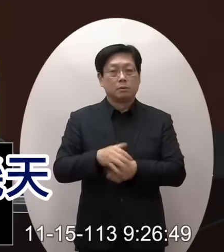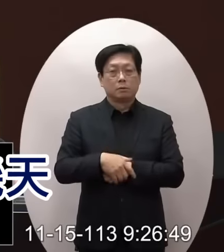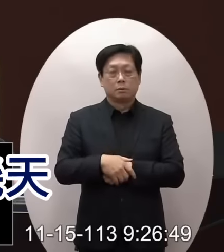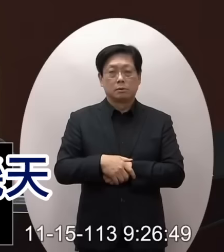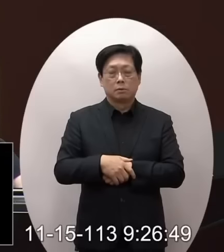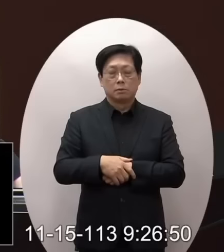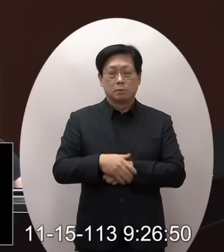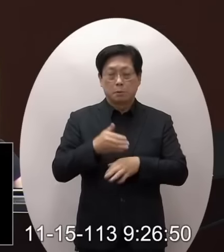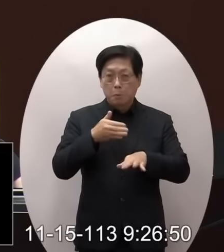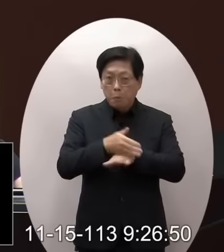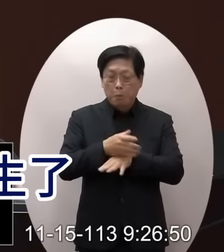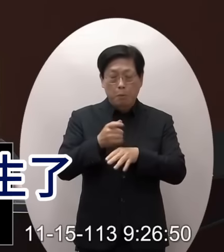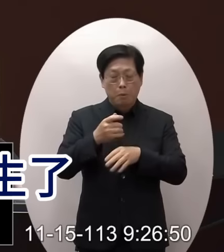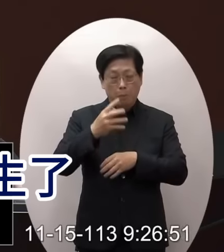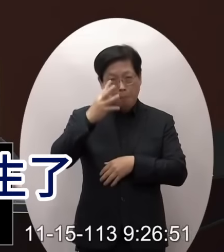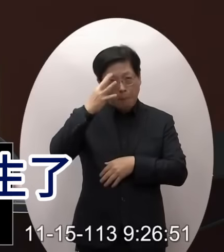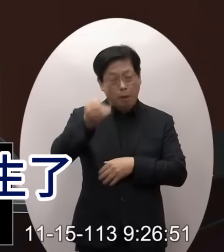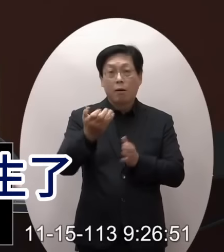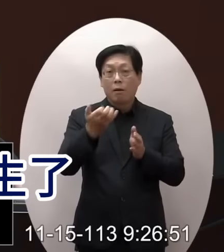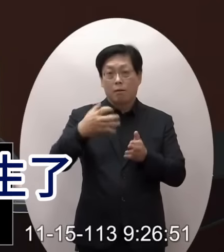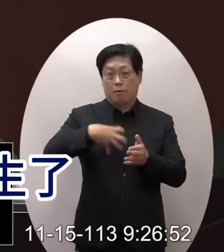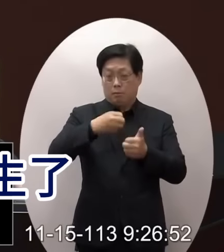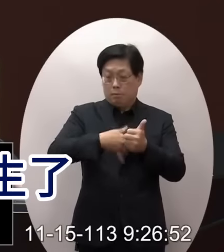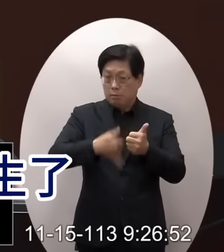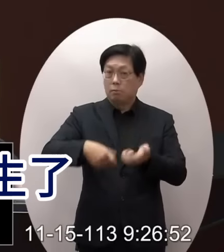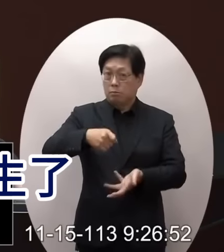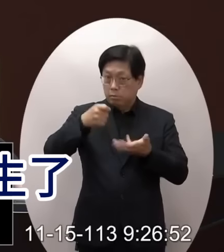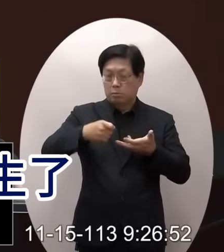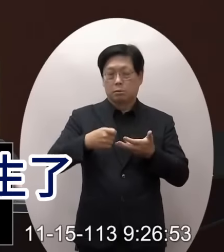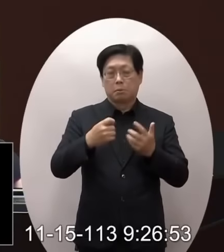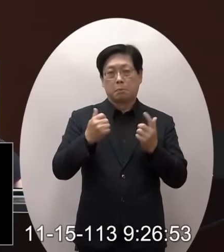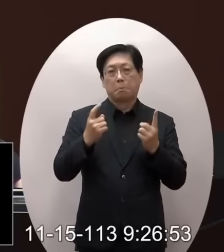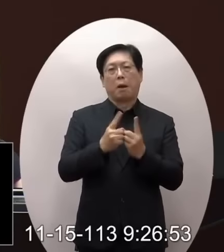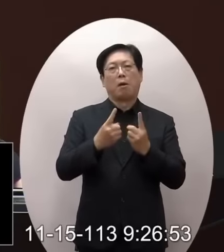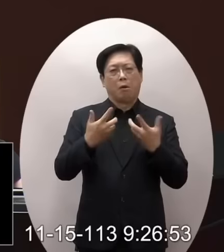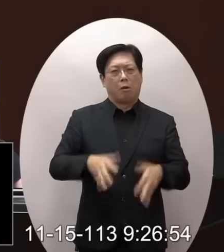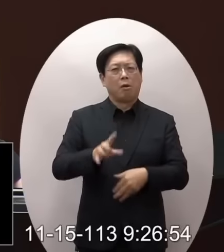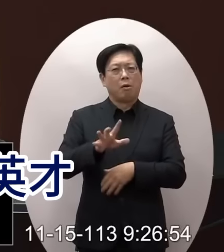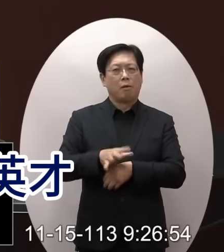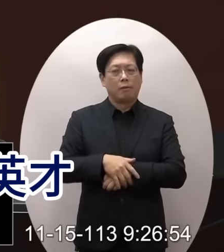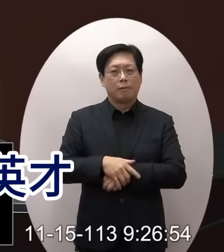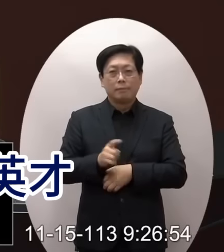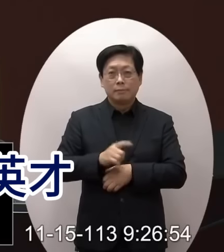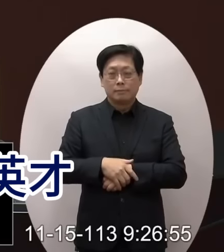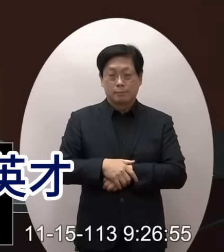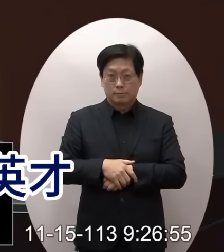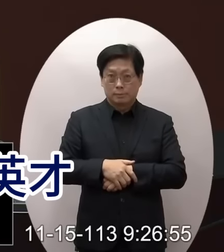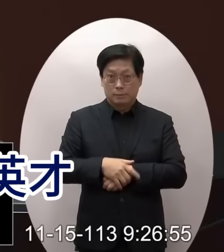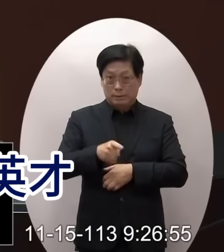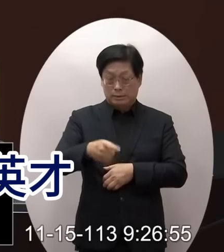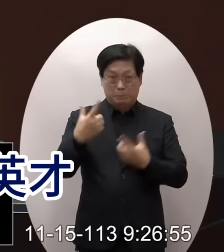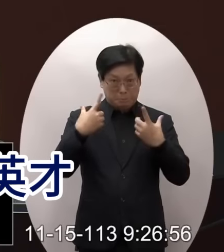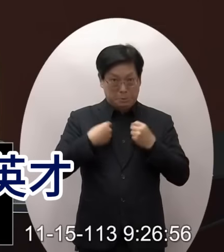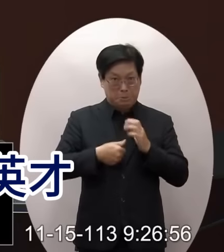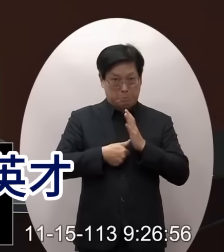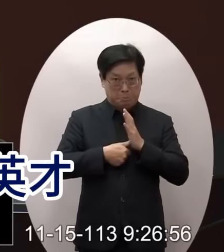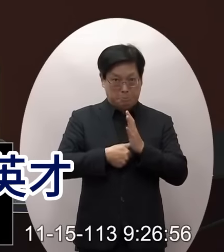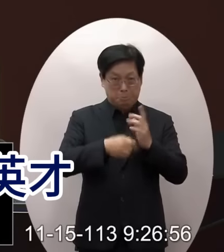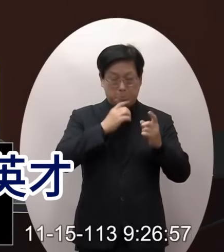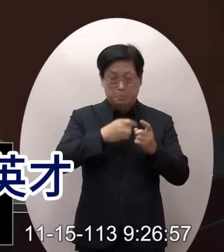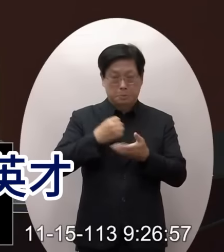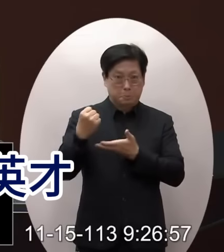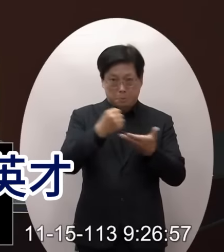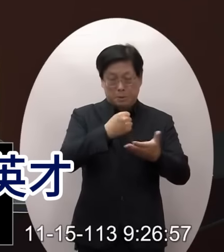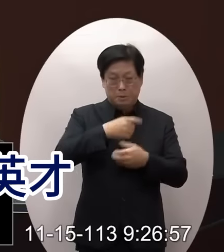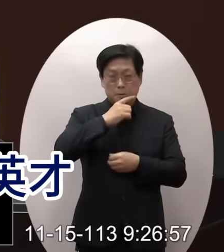几天，刚刚吴宗宪委员讲的那个案例就发生了，一个师铎奖的女老师，一生